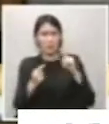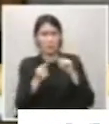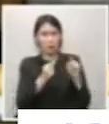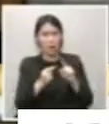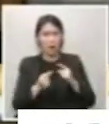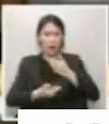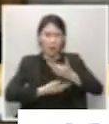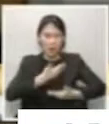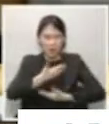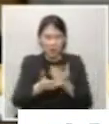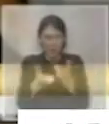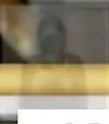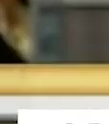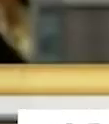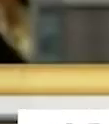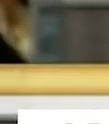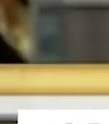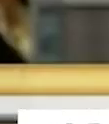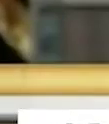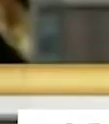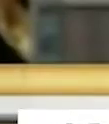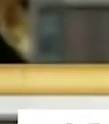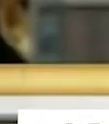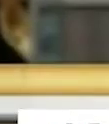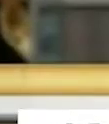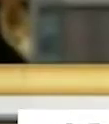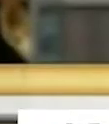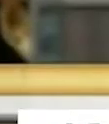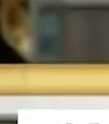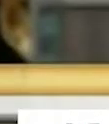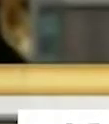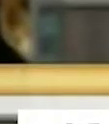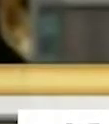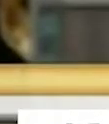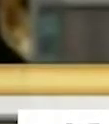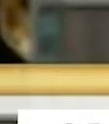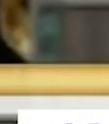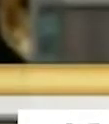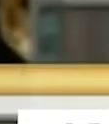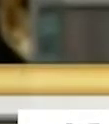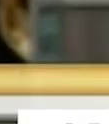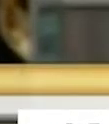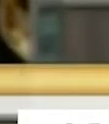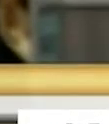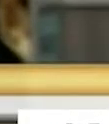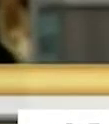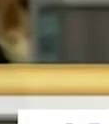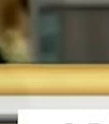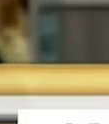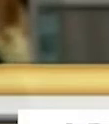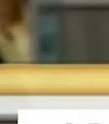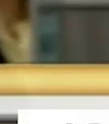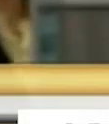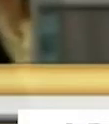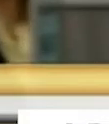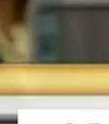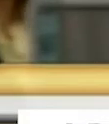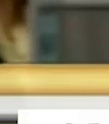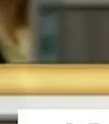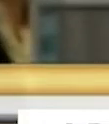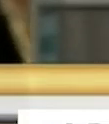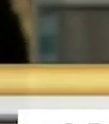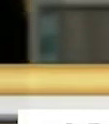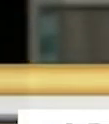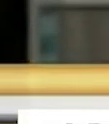าการลงทุนเราจึงไม่สามารถแก้ไขปัญหาเศรษฐกิจปากท้องได้ในช่วงระยะเวล